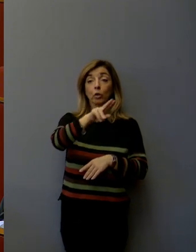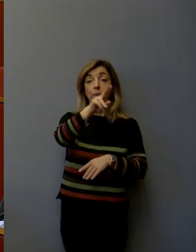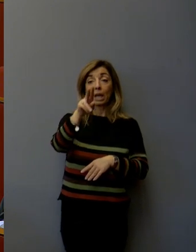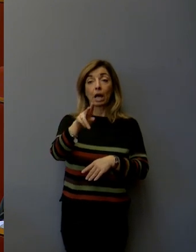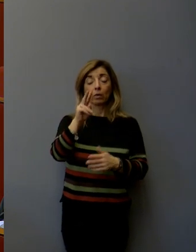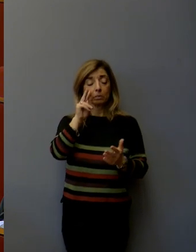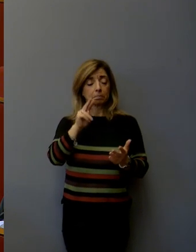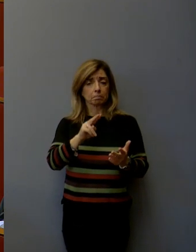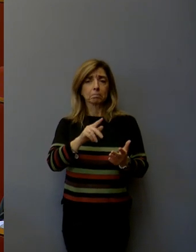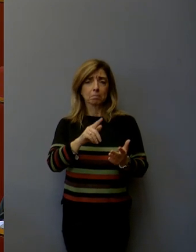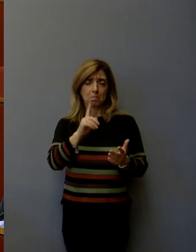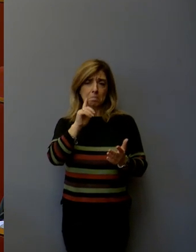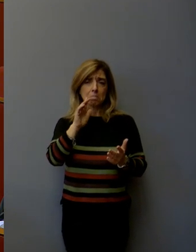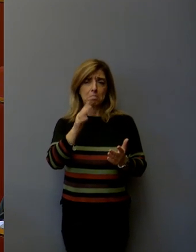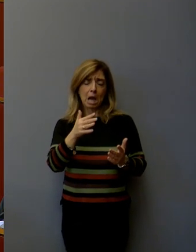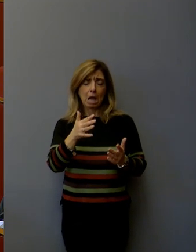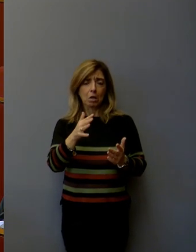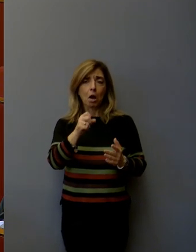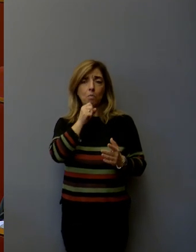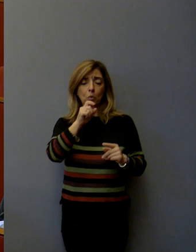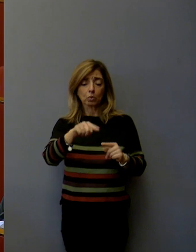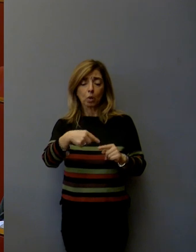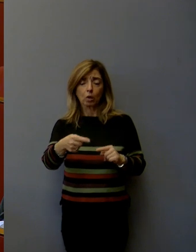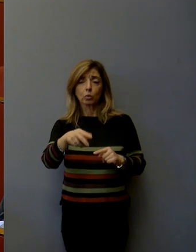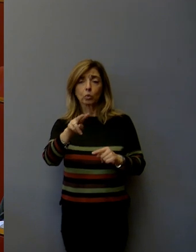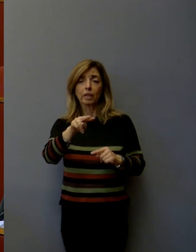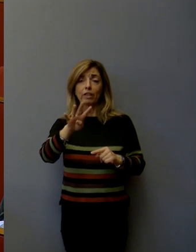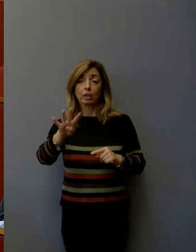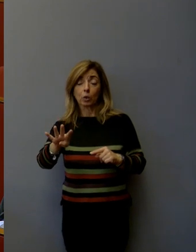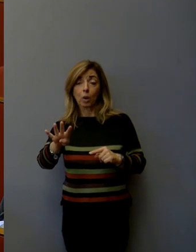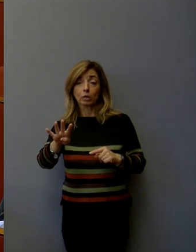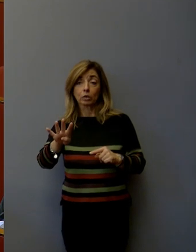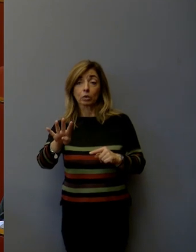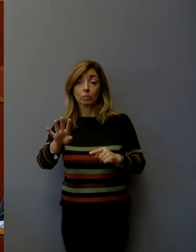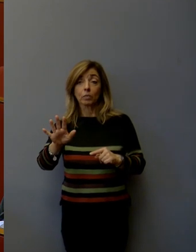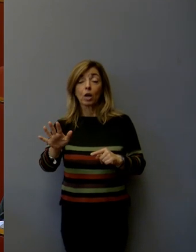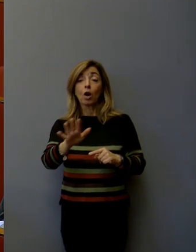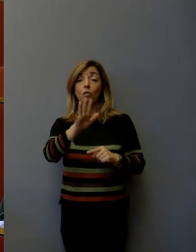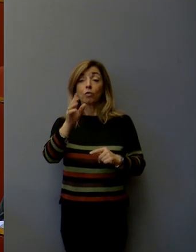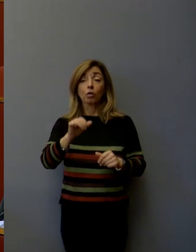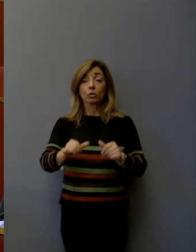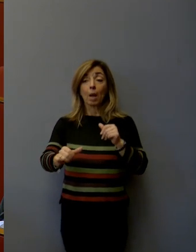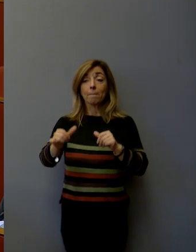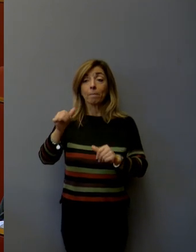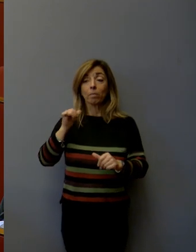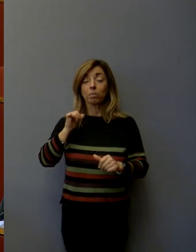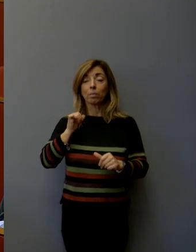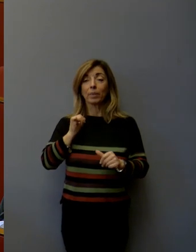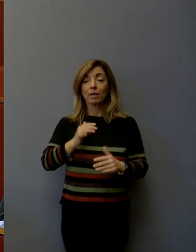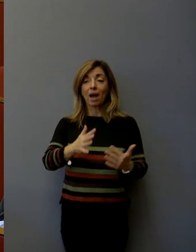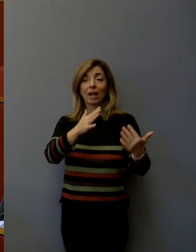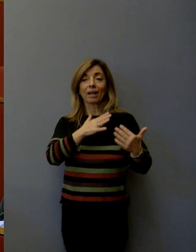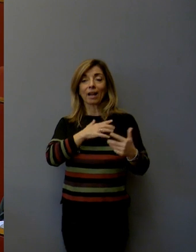po' meglio eh mutuo nel 2024 Chissà forse prima della fine del mandato del signor sindaco vedremo qualcosa